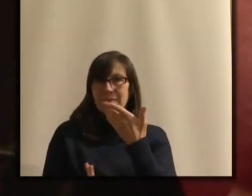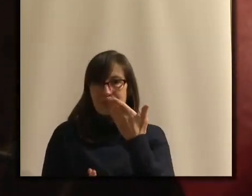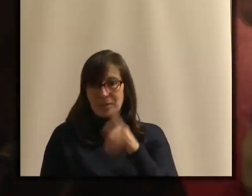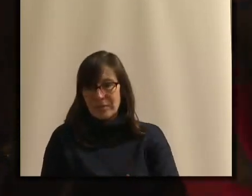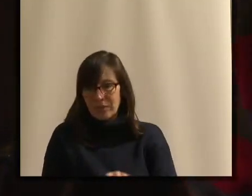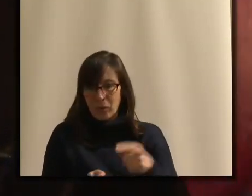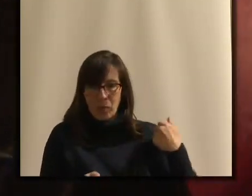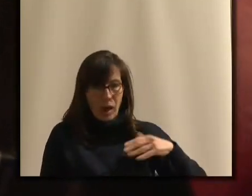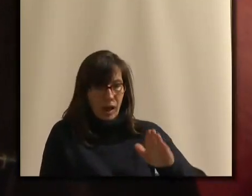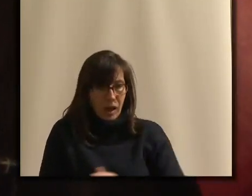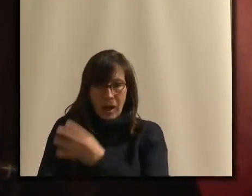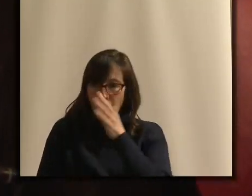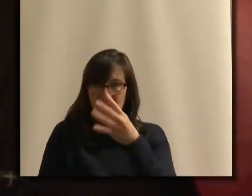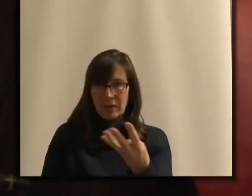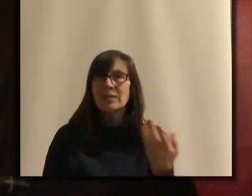mandat esgotat.